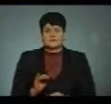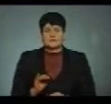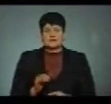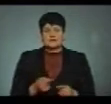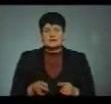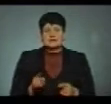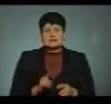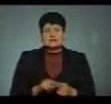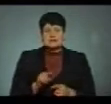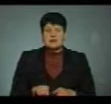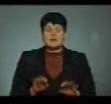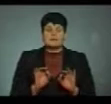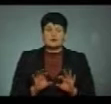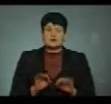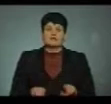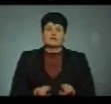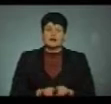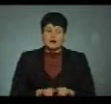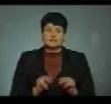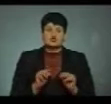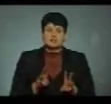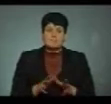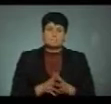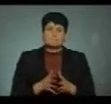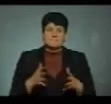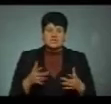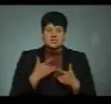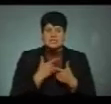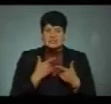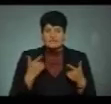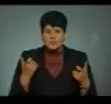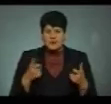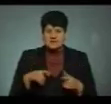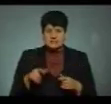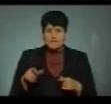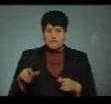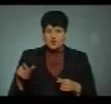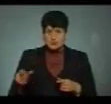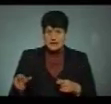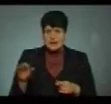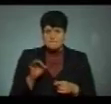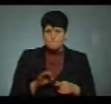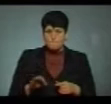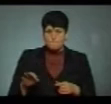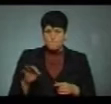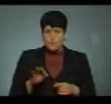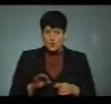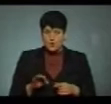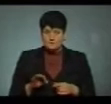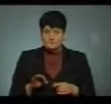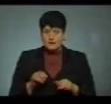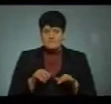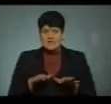це прокоментував так, що чим більше інформації в людей про